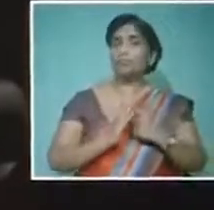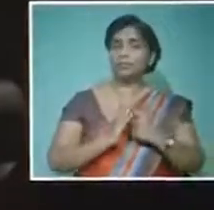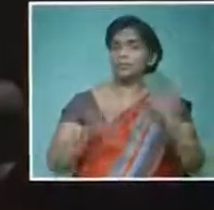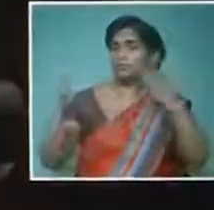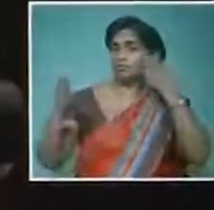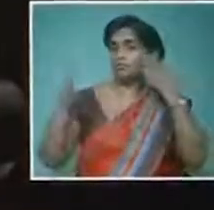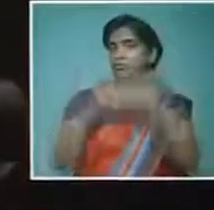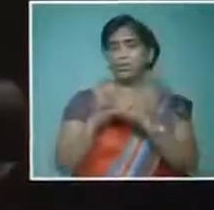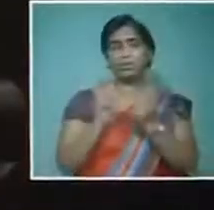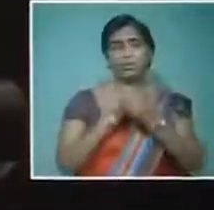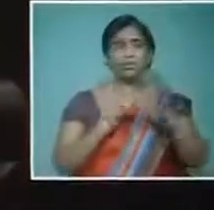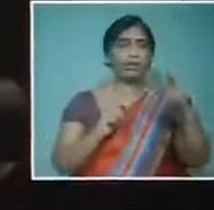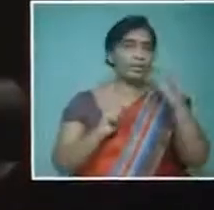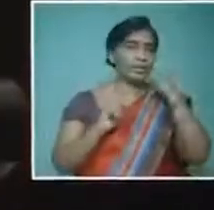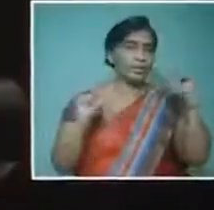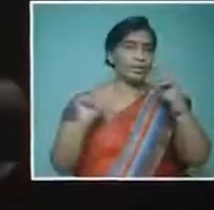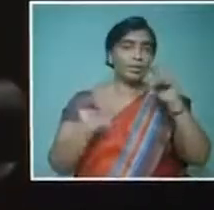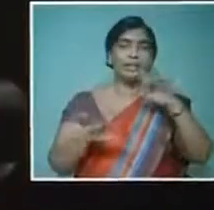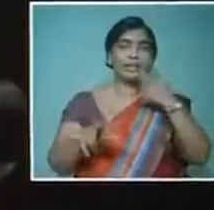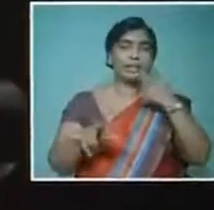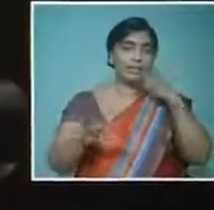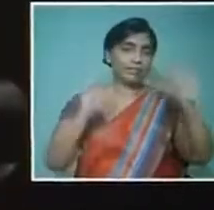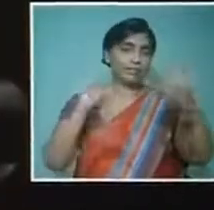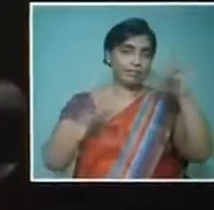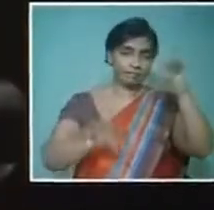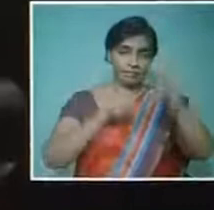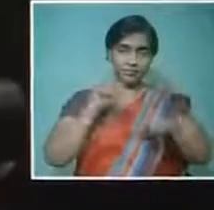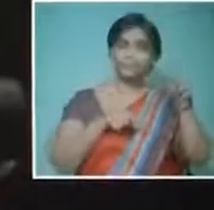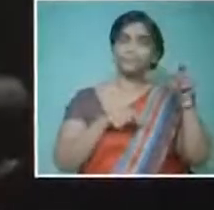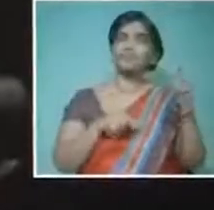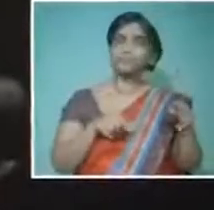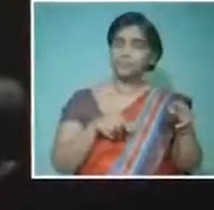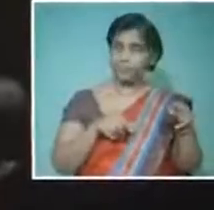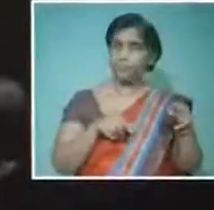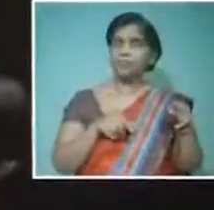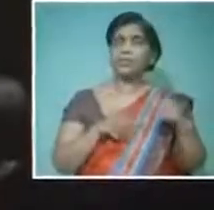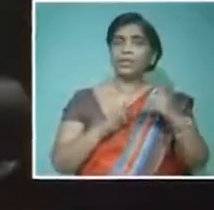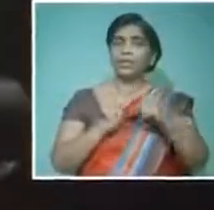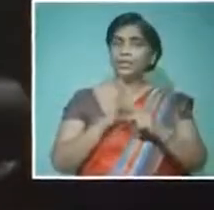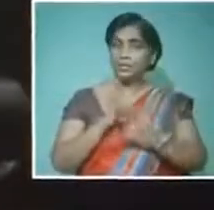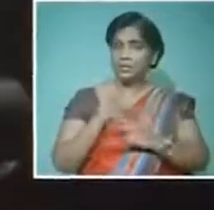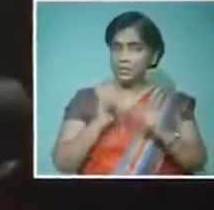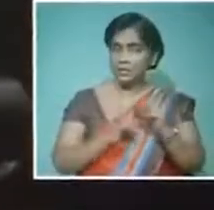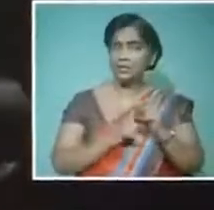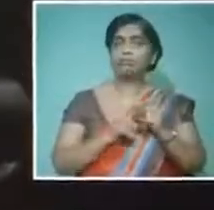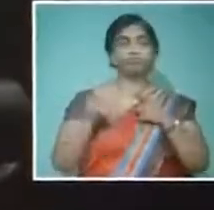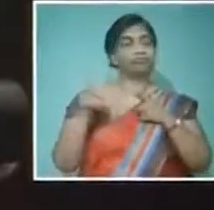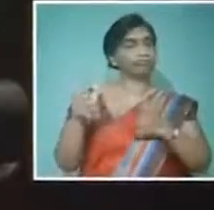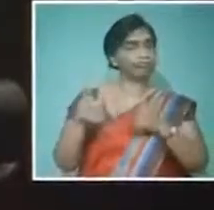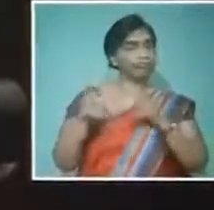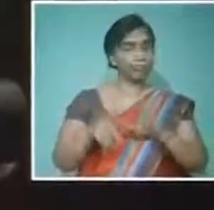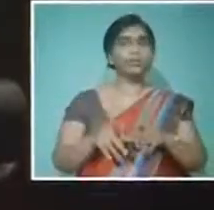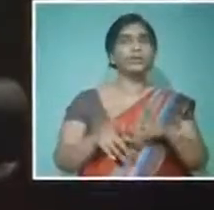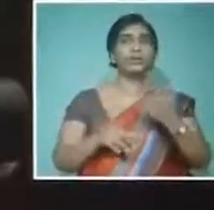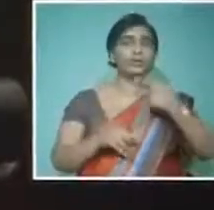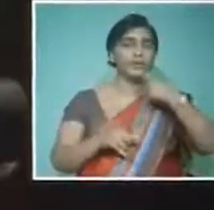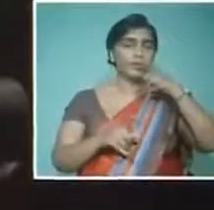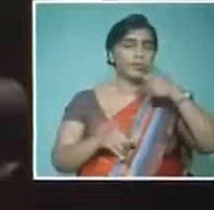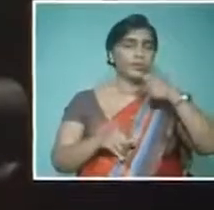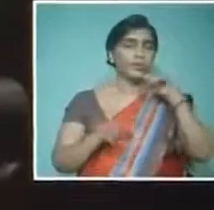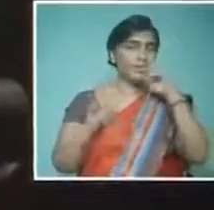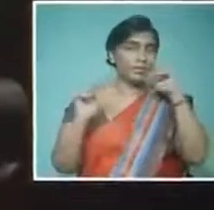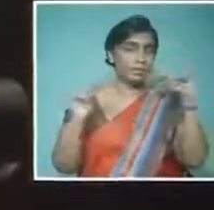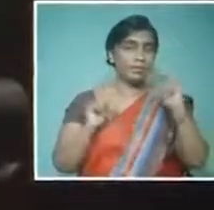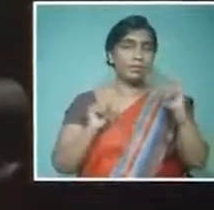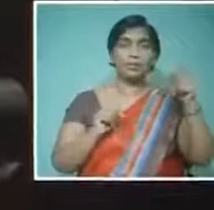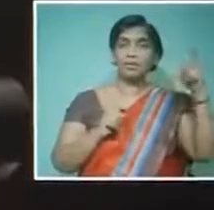ஆயுதமேந்தவில்லை ஜேவிபியினர் மக்கள் விடுதலை முன்னணி ஆயுதமேந்தும் போது மலைய மக்கள் ஆயுதமேந்தவில்லை இந்த நாட்டை நேசித்து இரவு